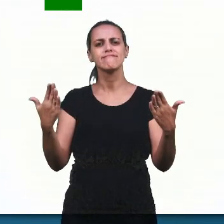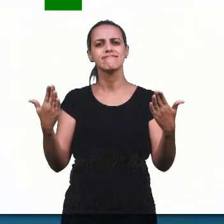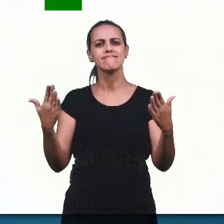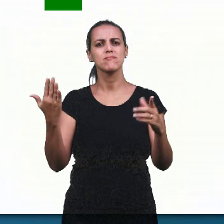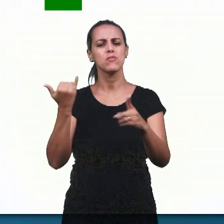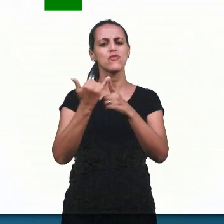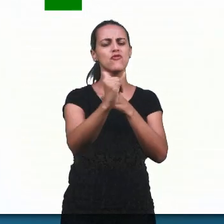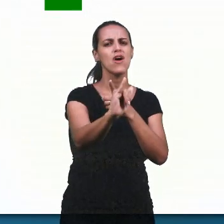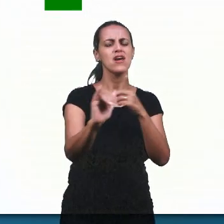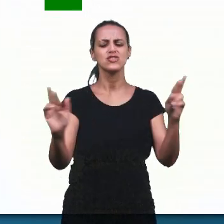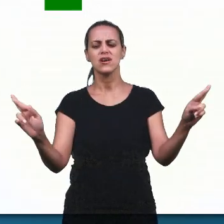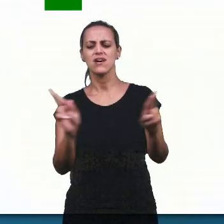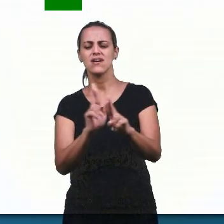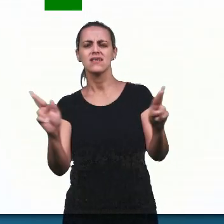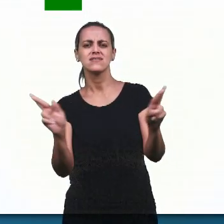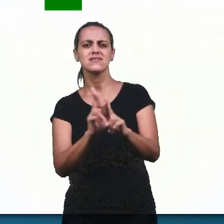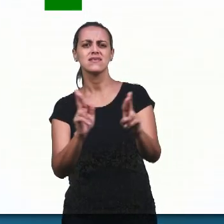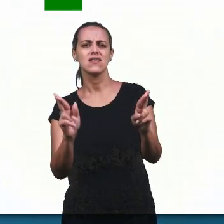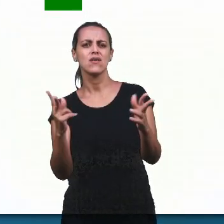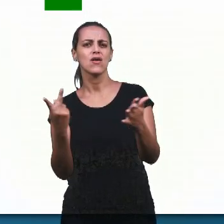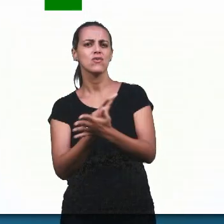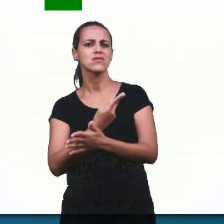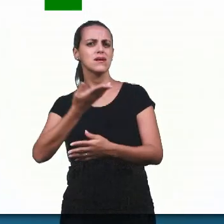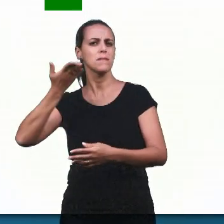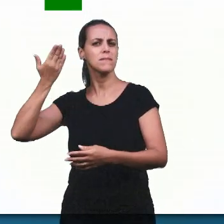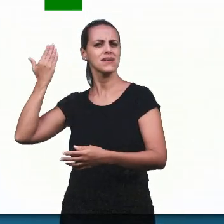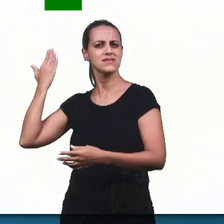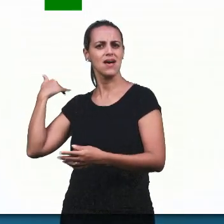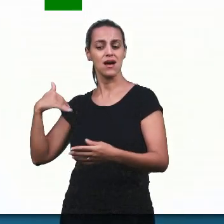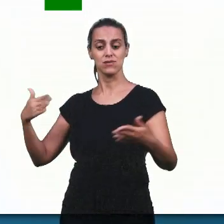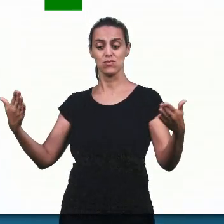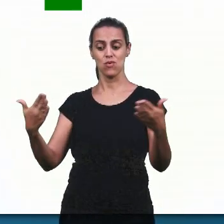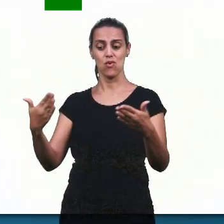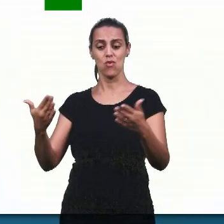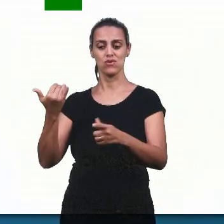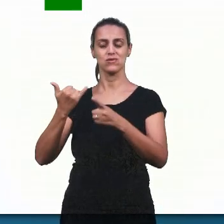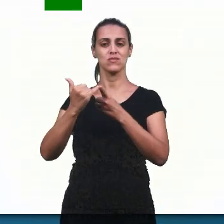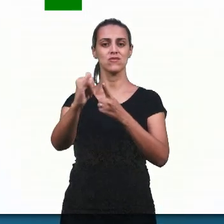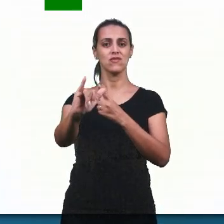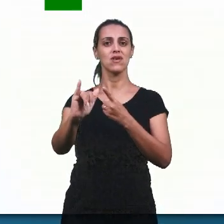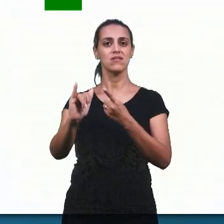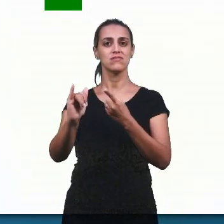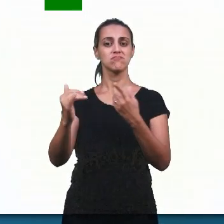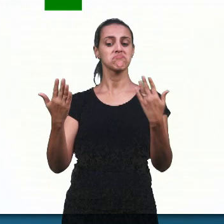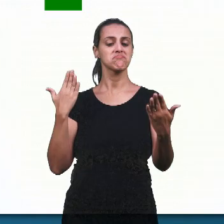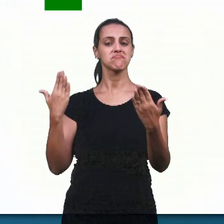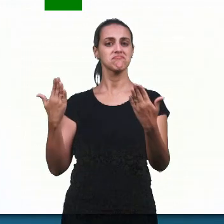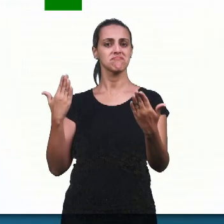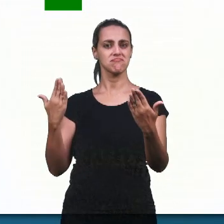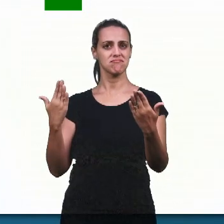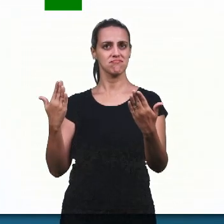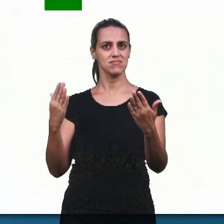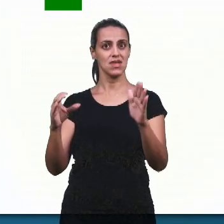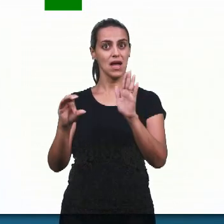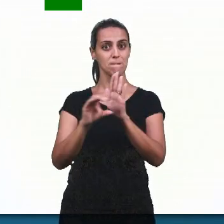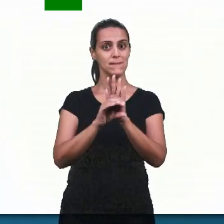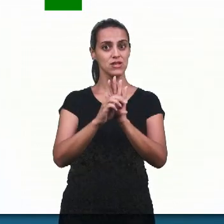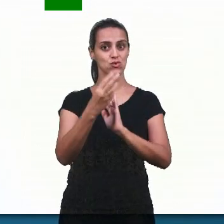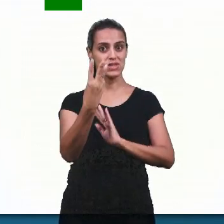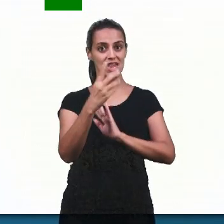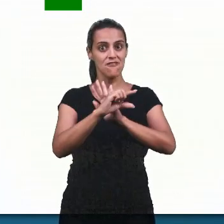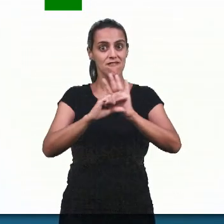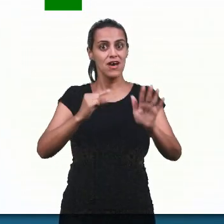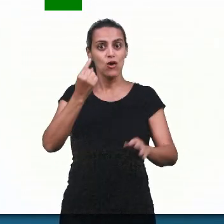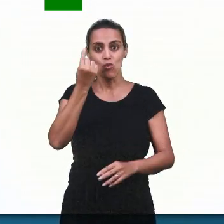pour l'Église, entre les figures et les faits prophétiques du chapitre 3, le verset 1? C'est pas le chapitre